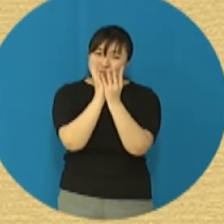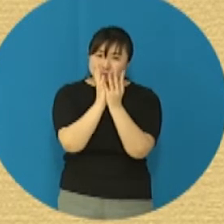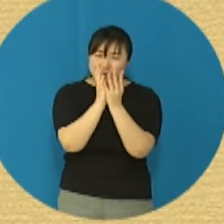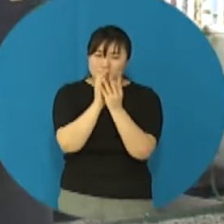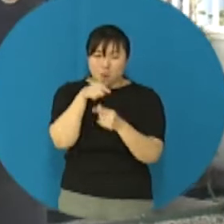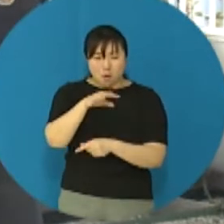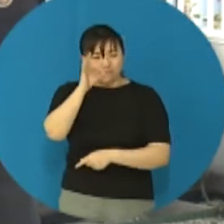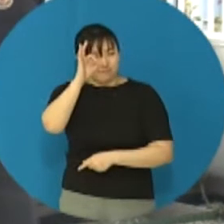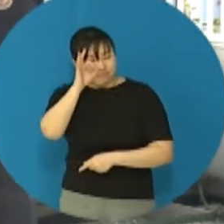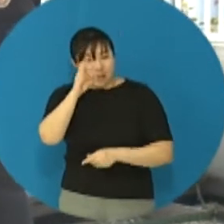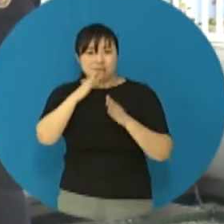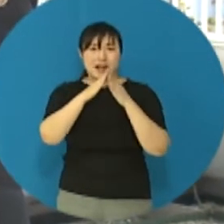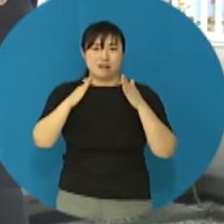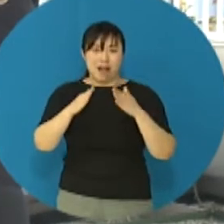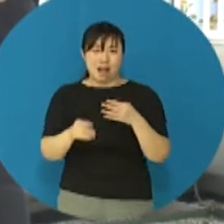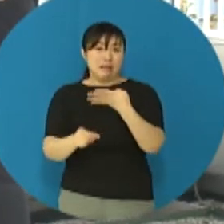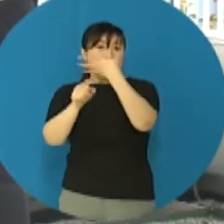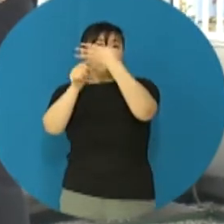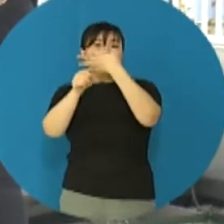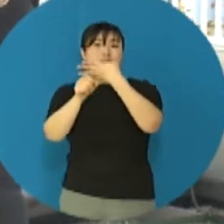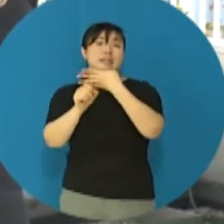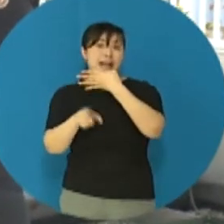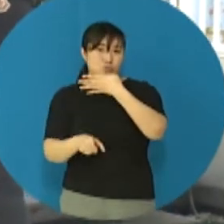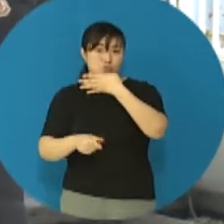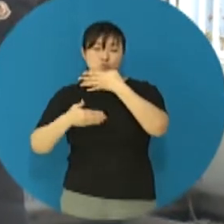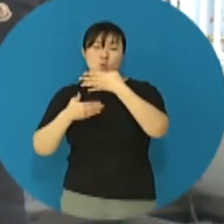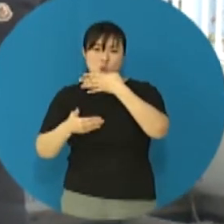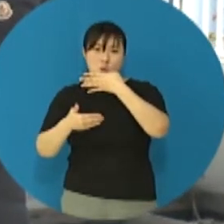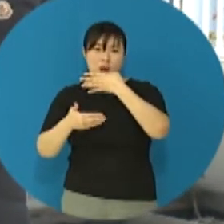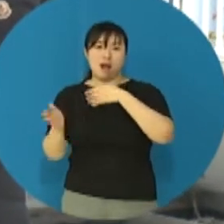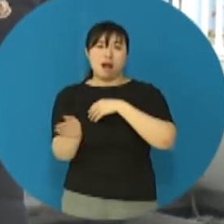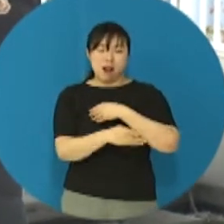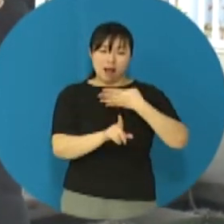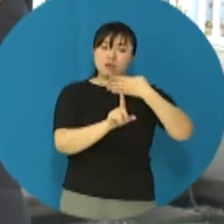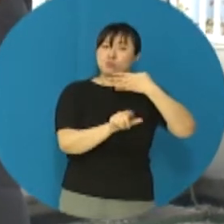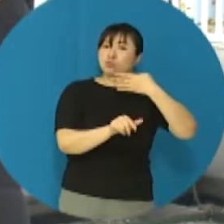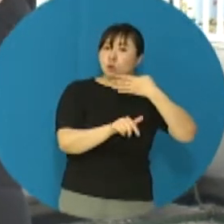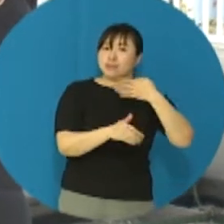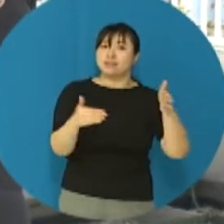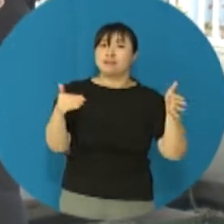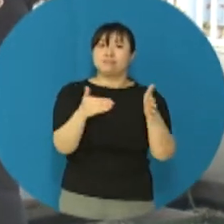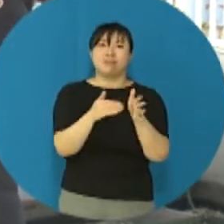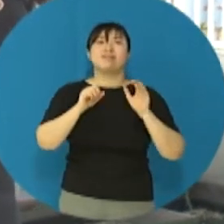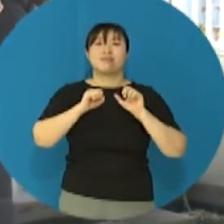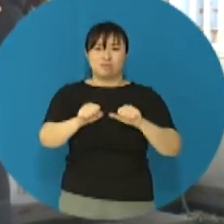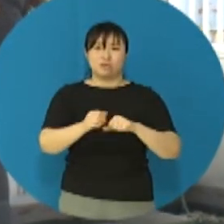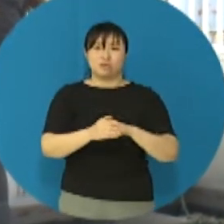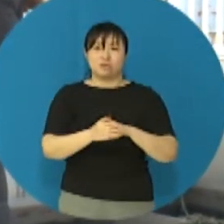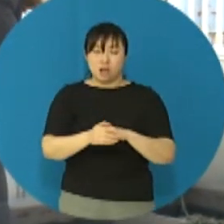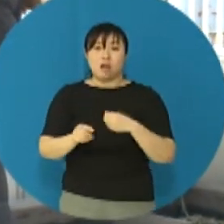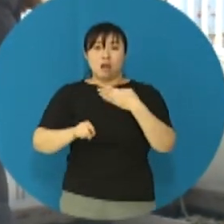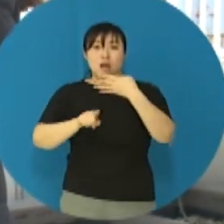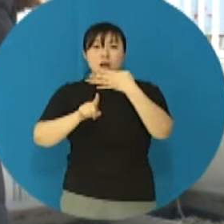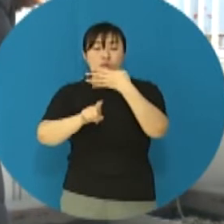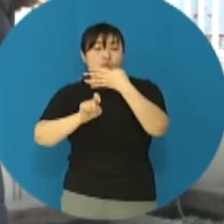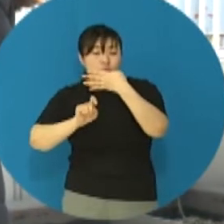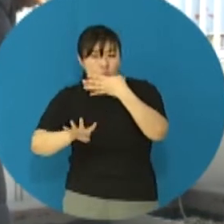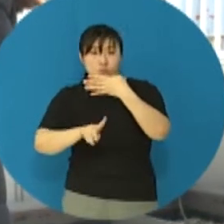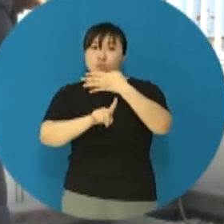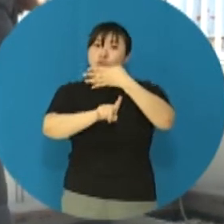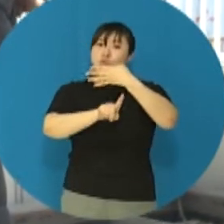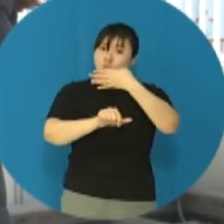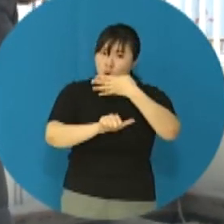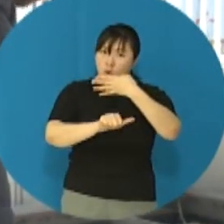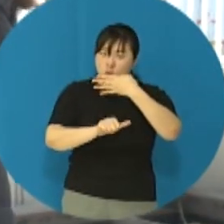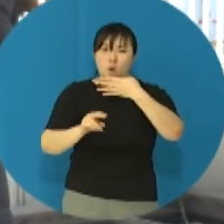を4月の9日から15日までやります。で、14、15土曜日、